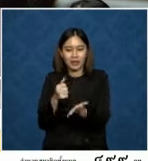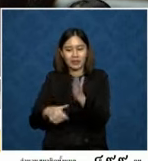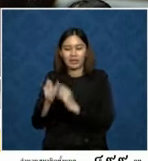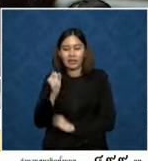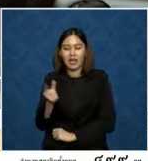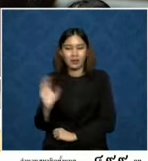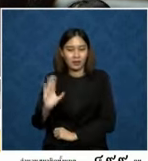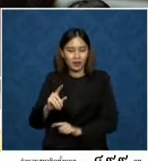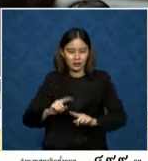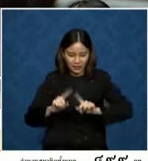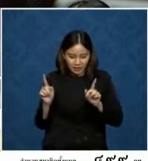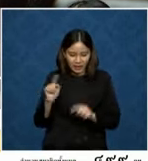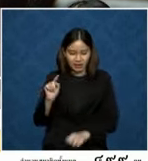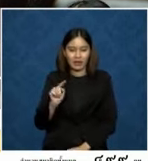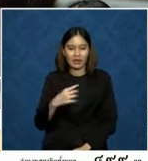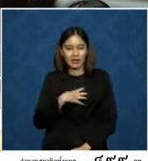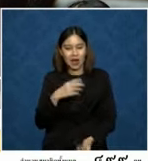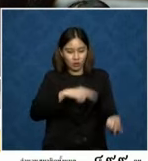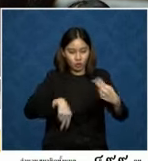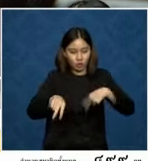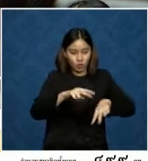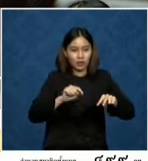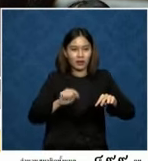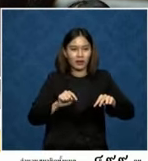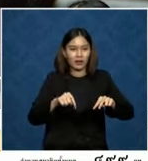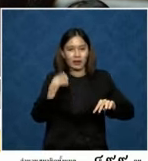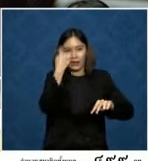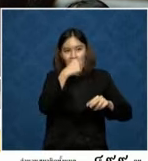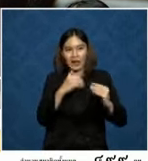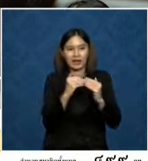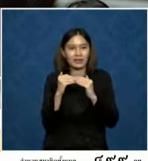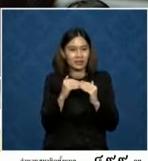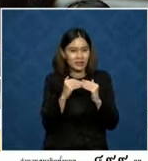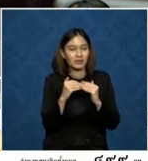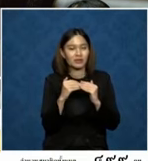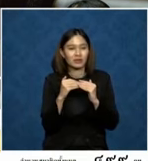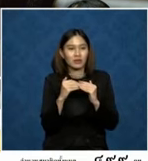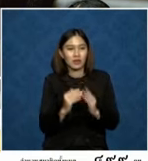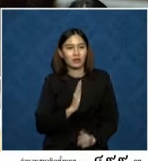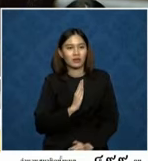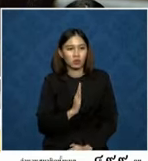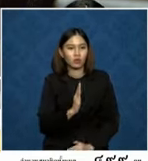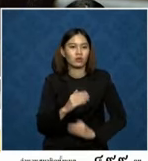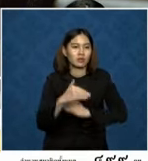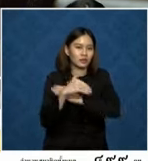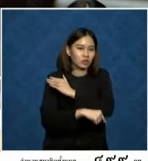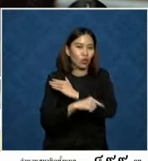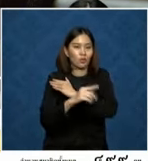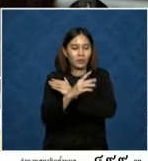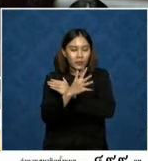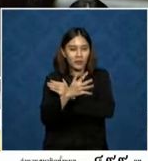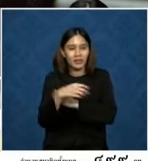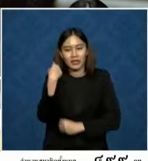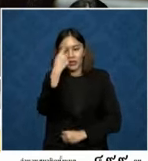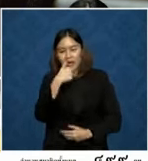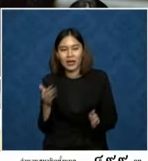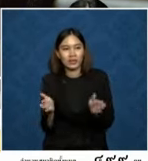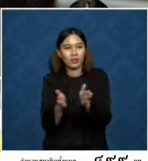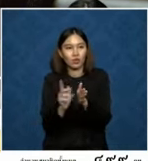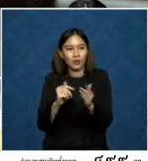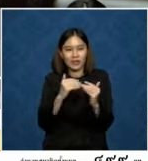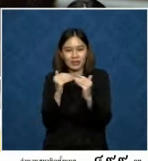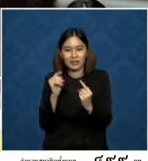ขณะเดียวกันเราก็อยากจะดูแลคุ้มครองนะครับผู้ที่ใช้สิทธิ์โดยสุจริตนะครับและผู้ที่เข้าไปใ